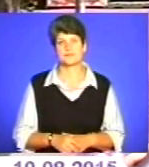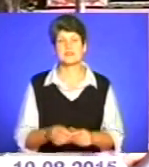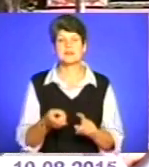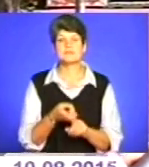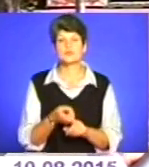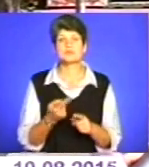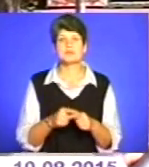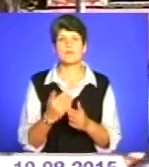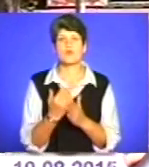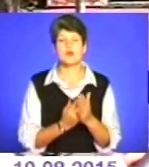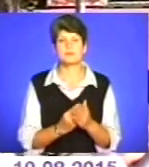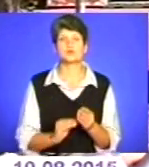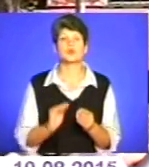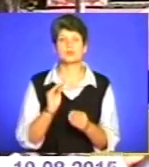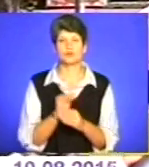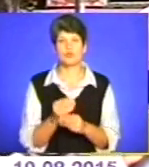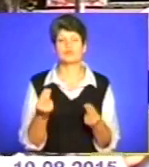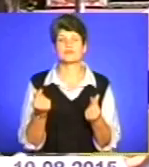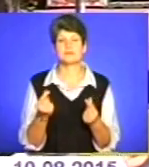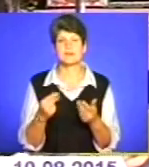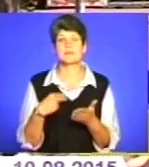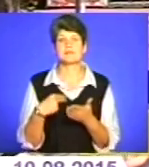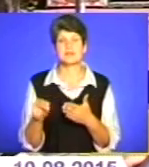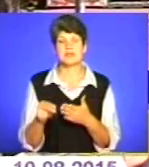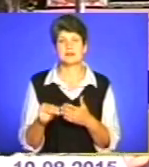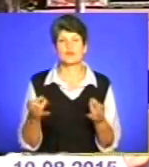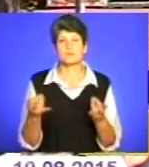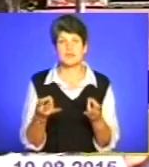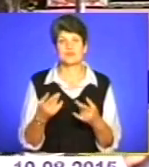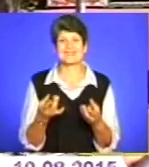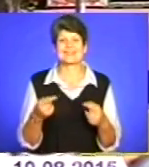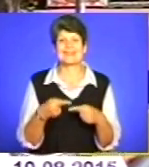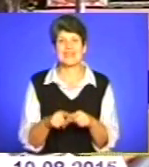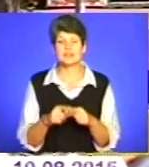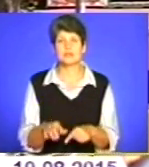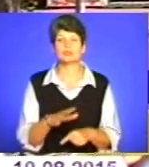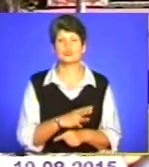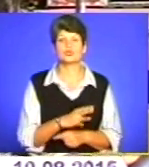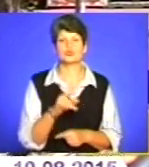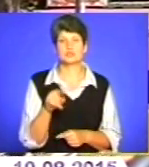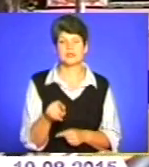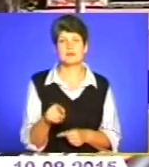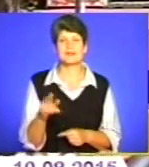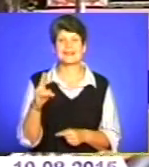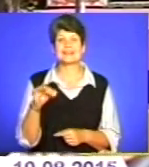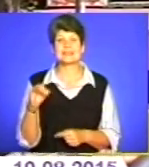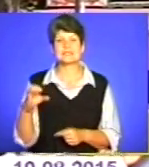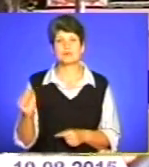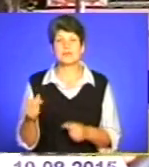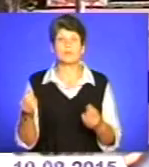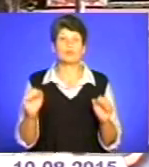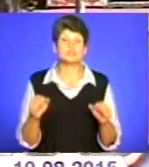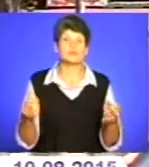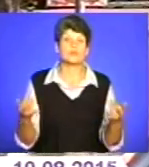програми ми додатково профінансували придбання велосипедів і необхідної техніки. Було там велися дискусії, були думки, можливо, потрібно